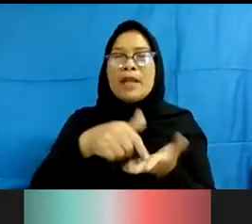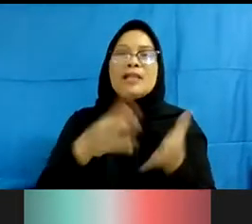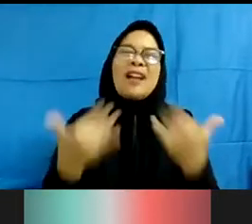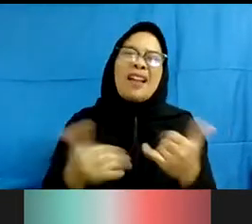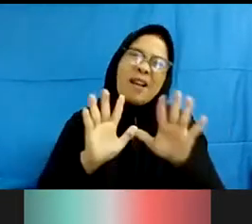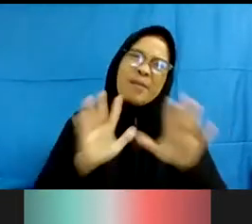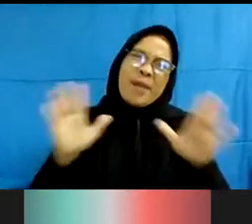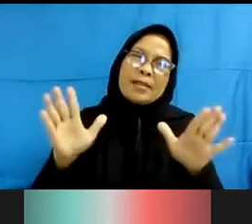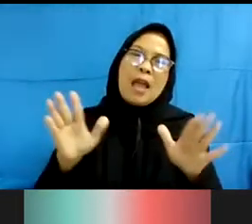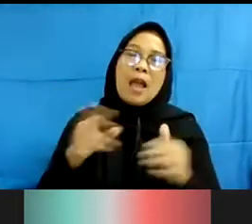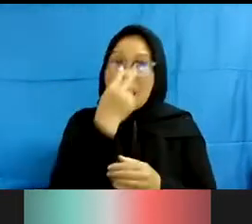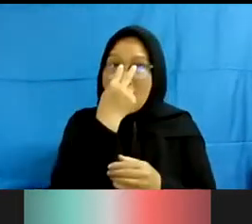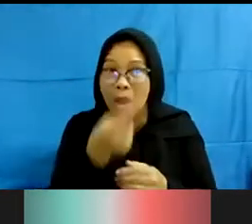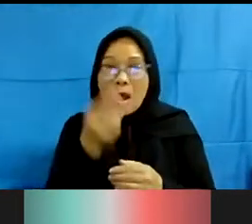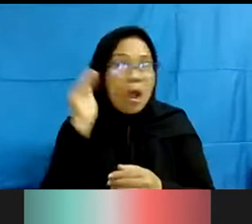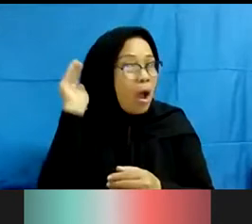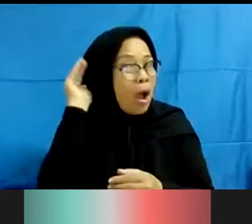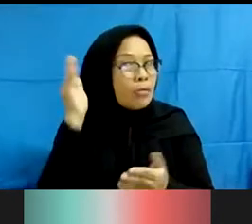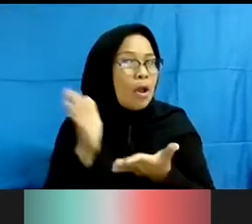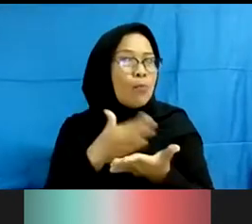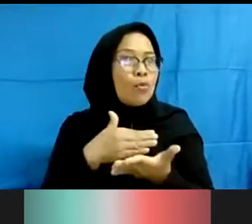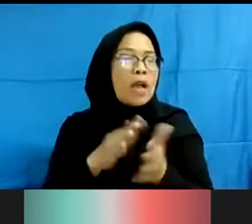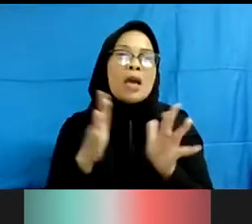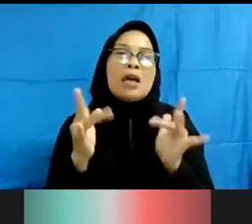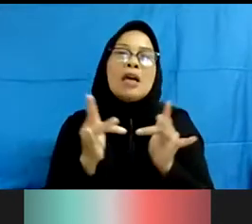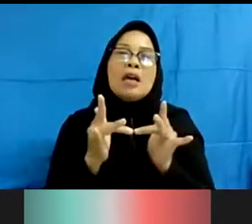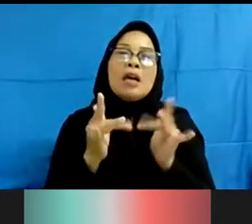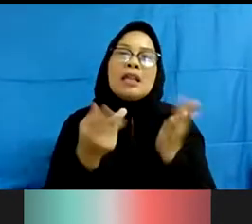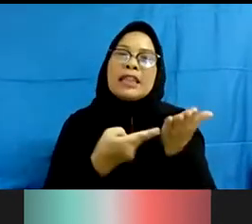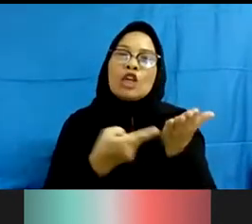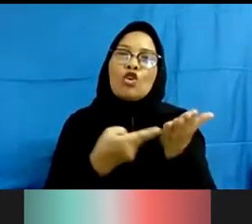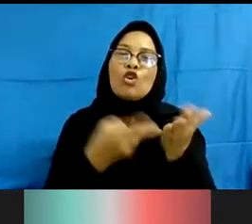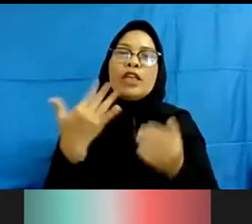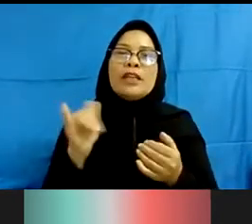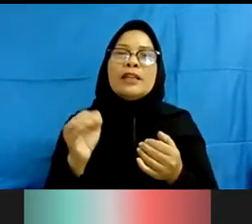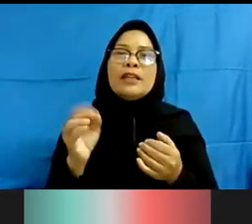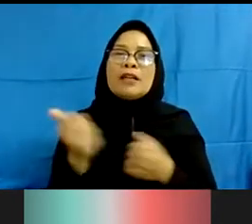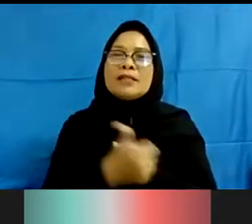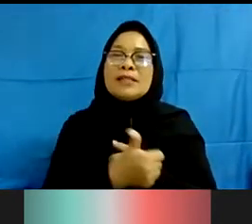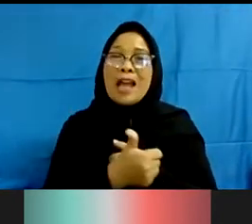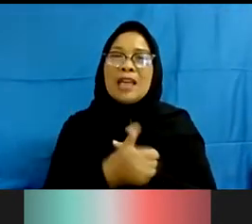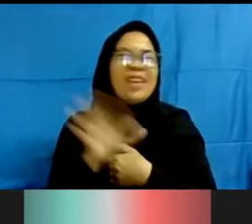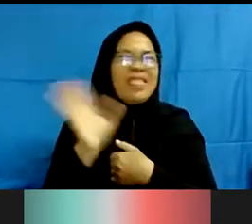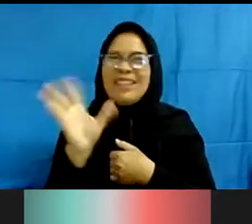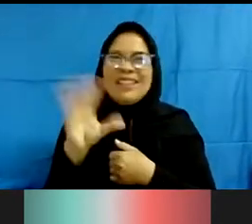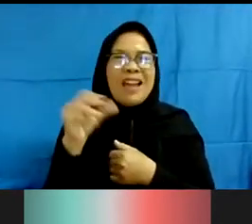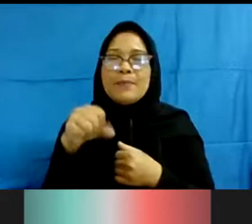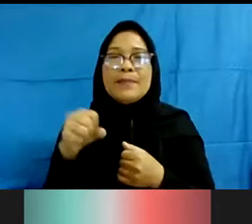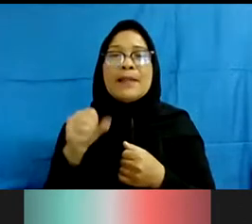audiobook, ada e-book gitu ya, ada teknologi yang canggih-canggih gitu ya, itu tidak akan bisa